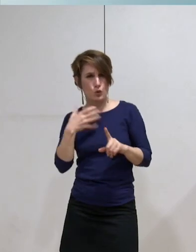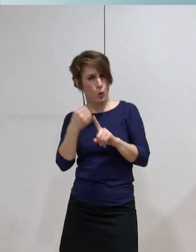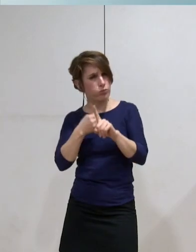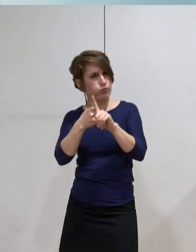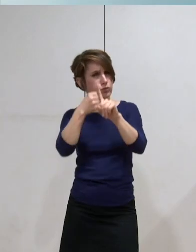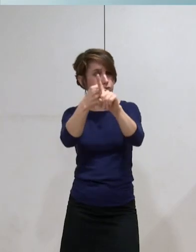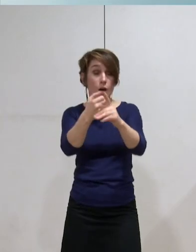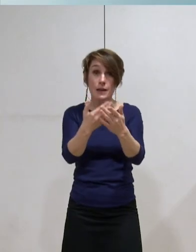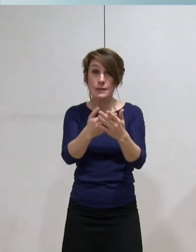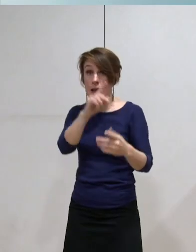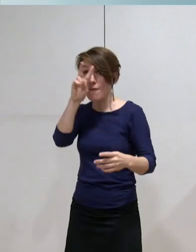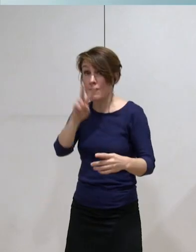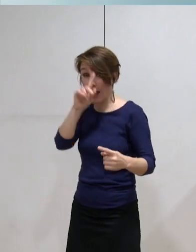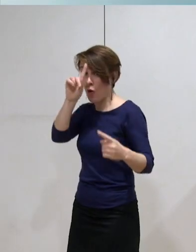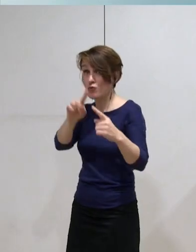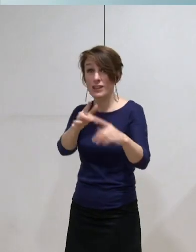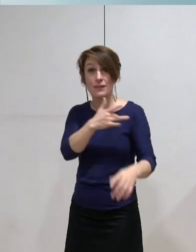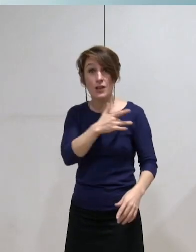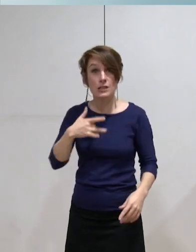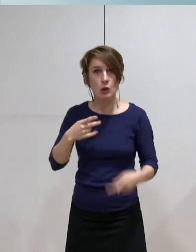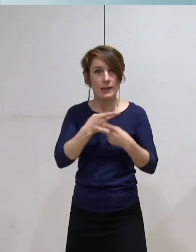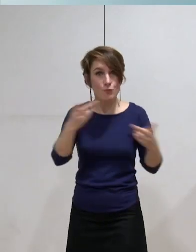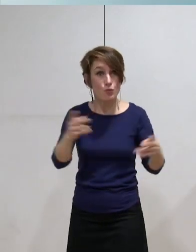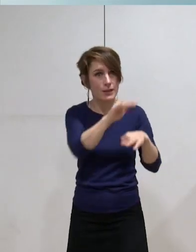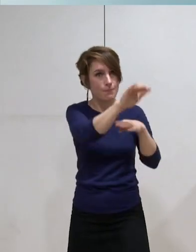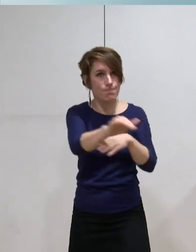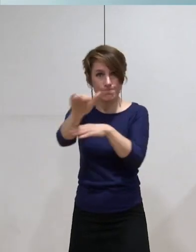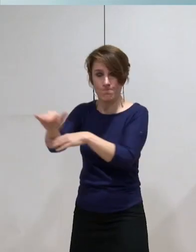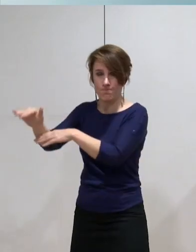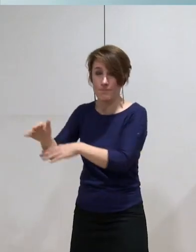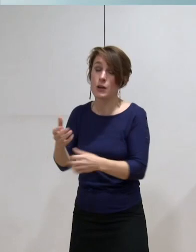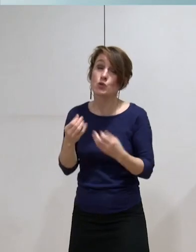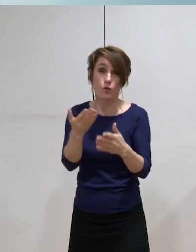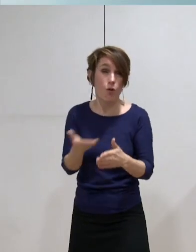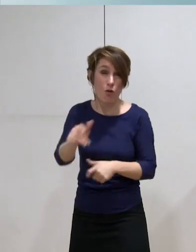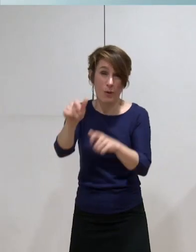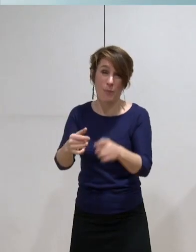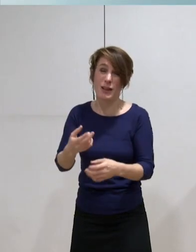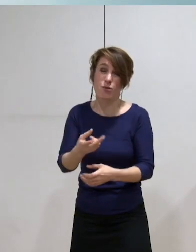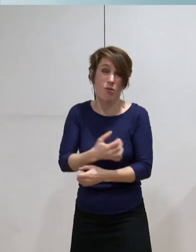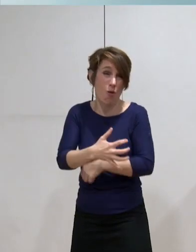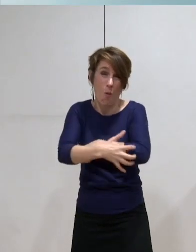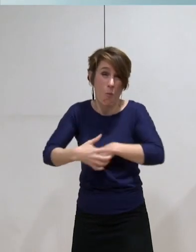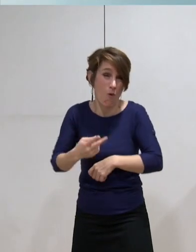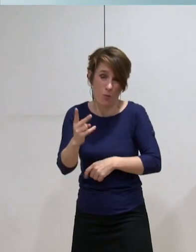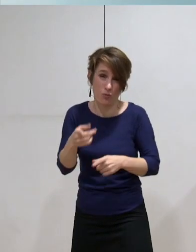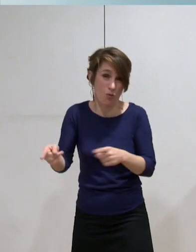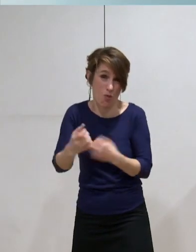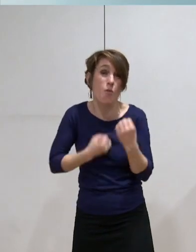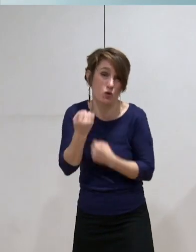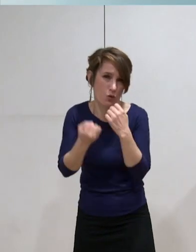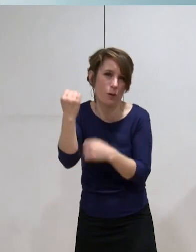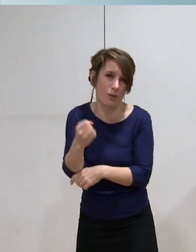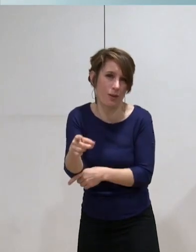enjeu de santé publique et dont les plus démunis sont les premières victimes en prenant les